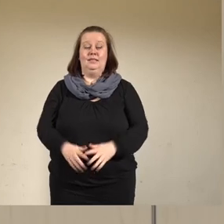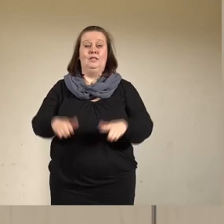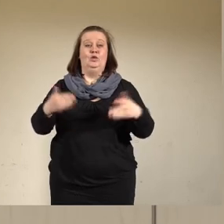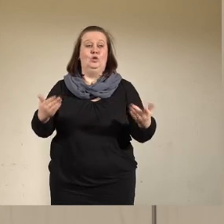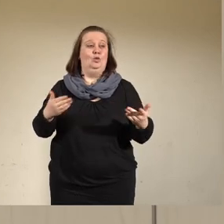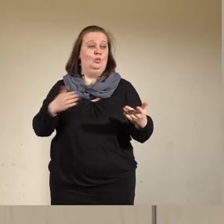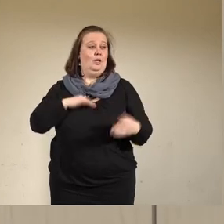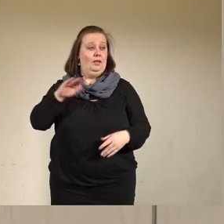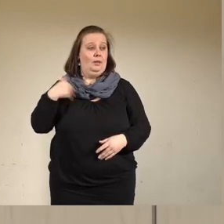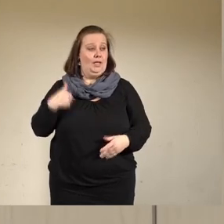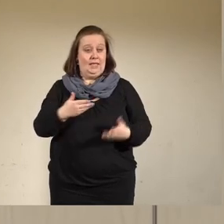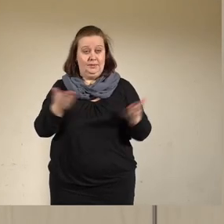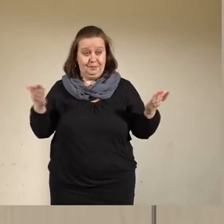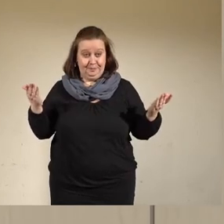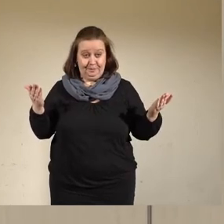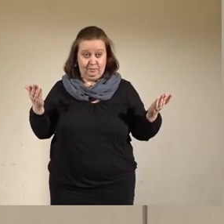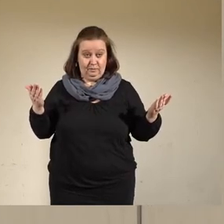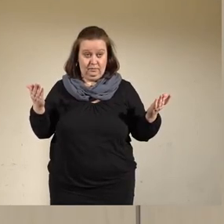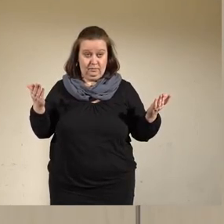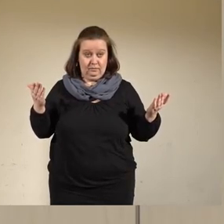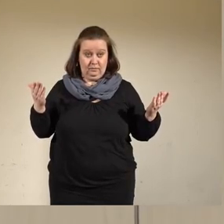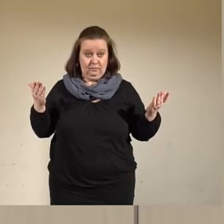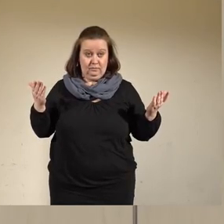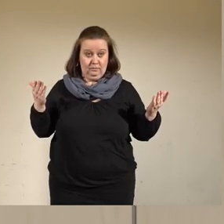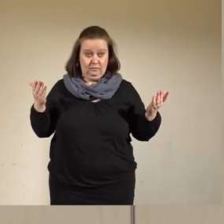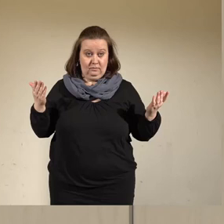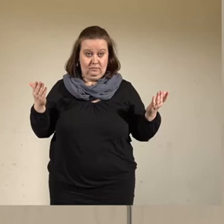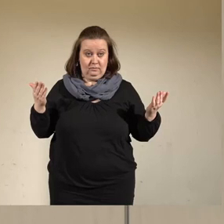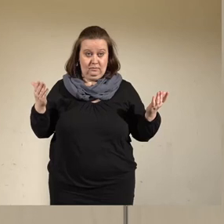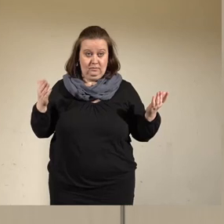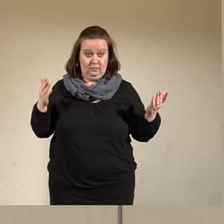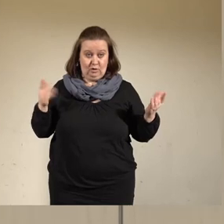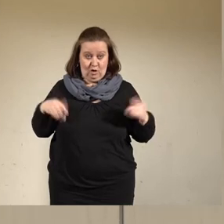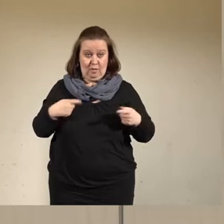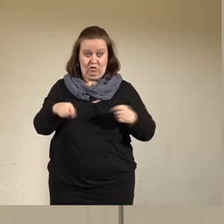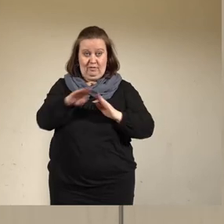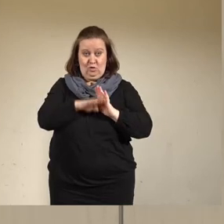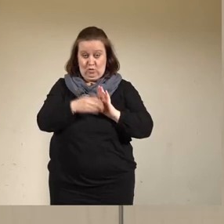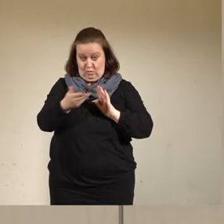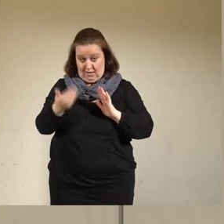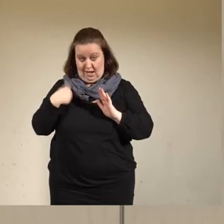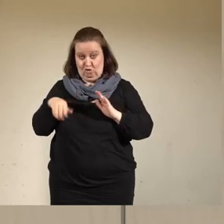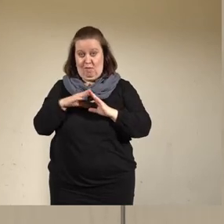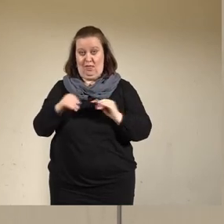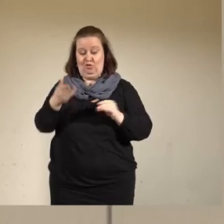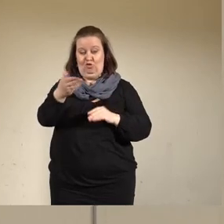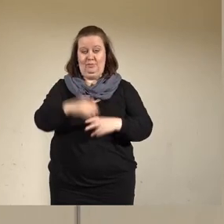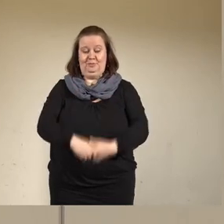Zu meiner Damen, meine Herren, dann nochmal Geschäftsordnung. Herr Schmählich.